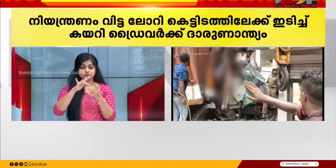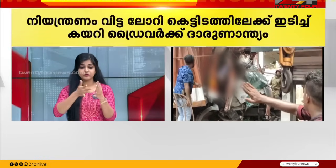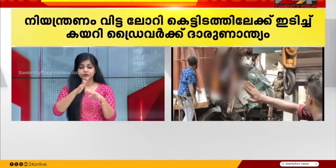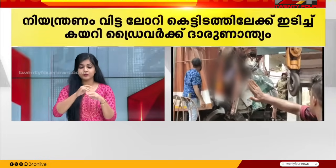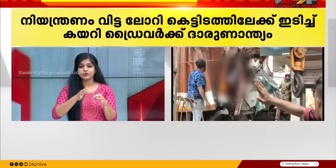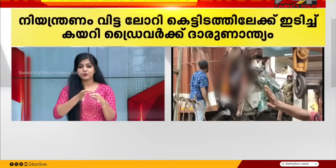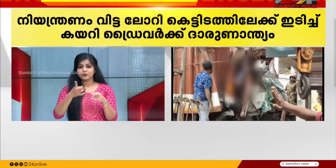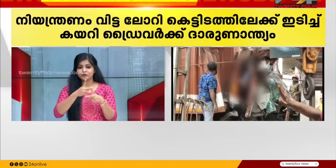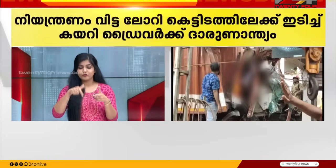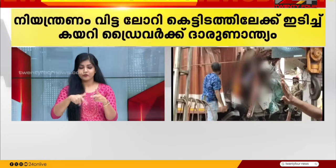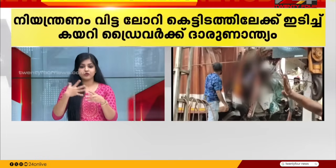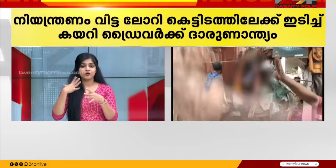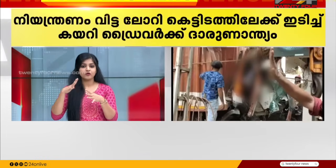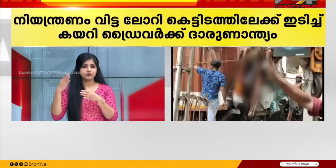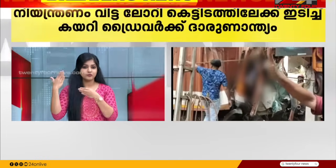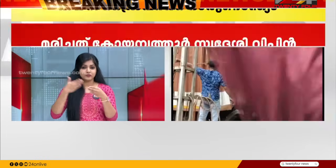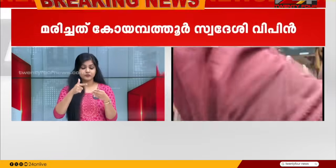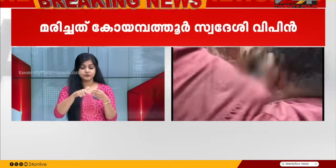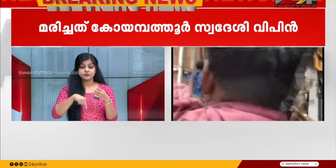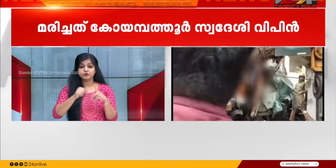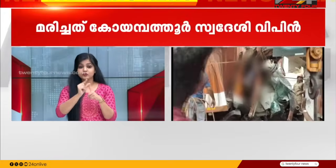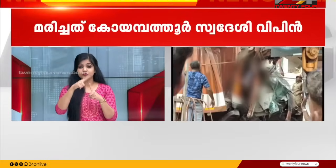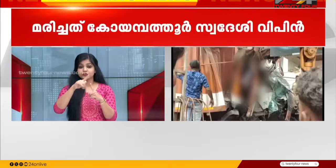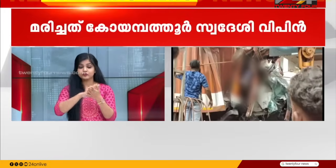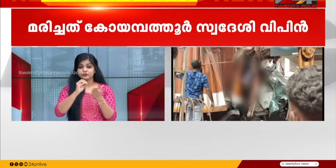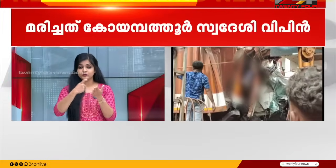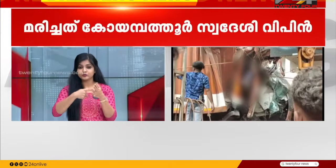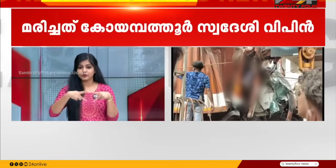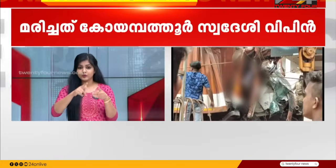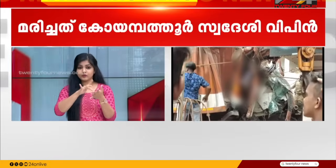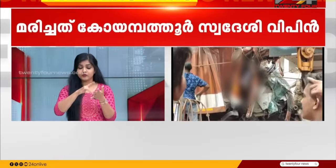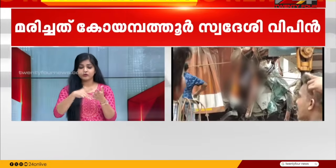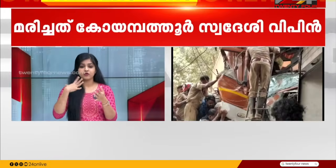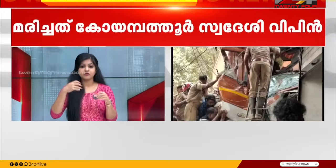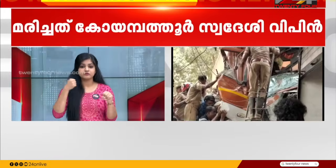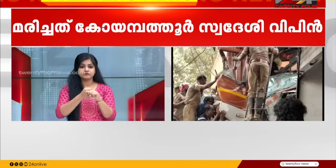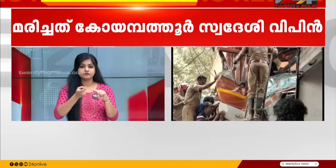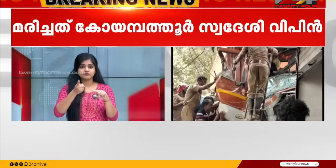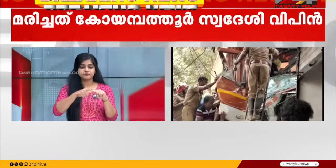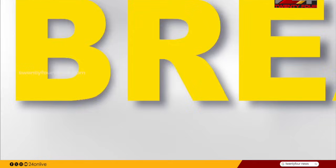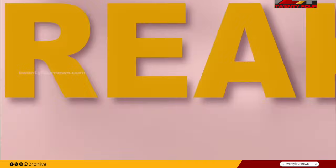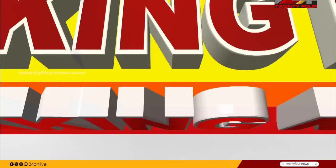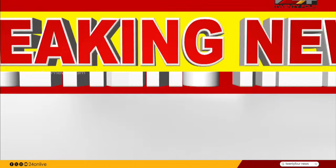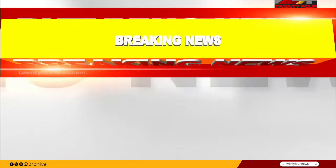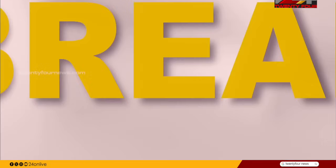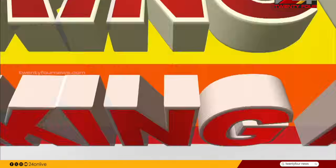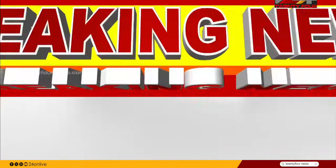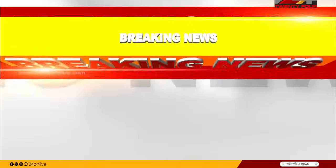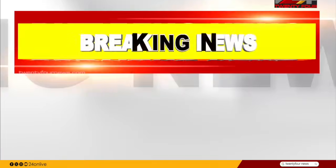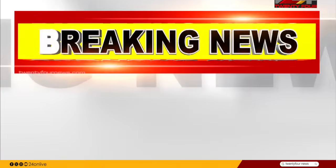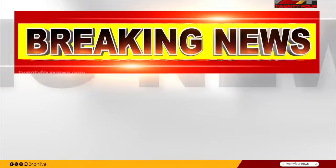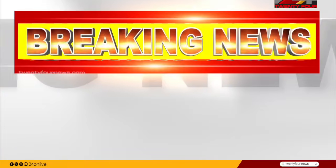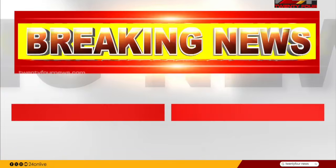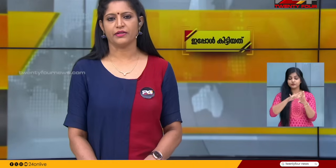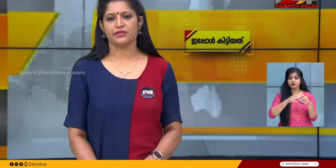ലോറിയാണ് നിയന്ത്രണം വിട്ട് ഈ കോട്ടയ്ക്കൽ പുത്തൂർ റോഡിൽ വെച്ച് അപകടത്തിൽപ്പെടുന്ന ഒരു സാഹചര്യം ഉണ്ടായത്. അനുജ. മലപ്പുറം കോട്ടയ്ക്കൽ